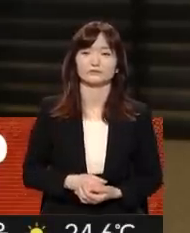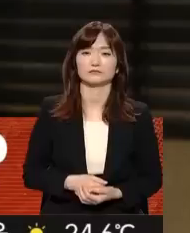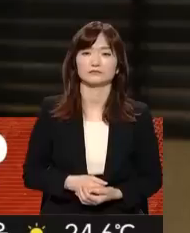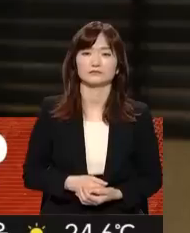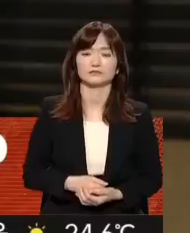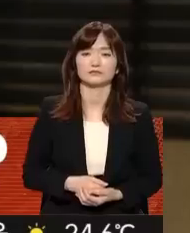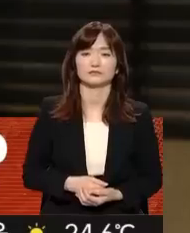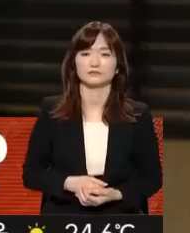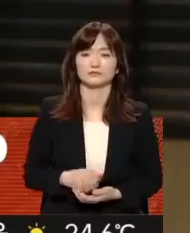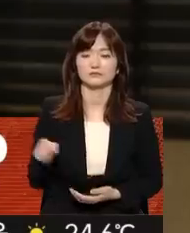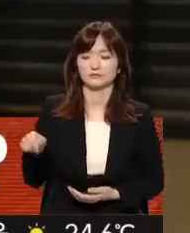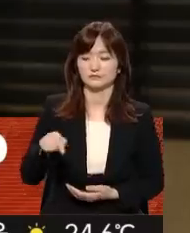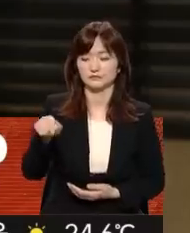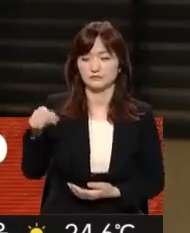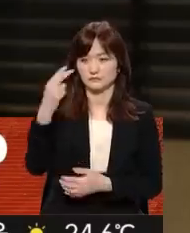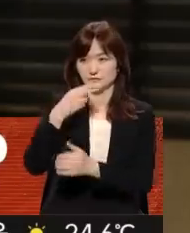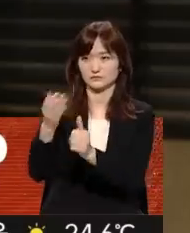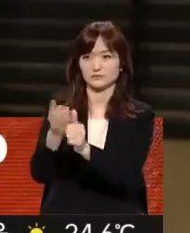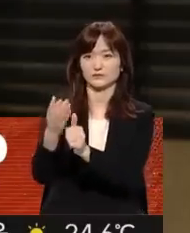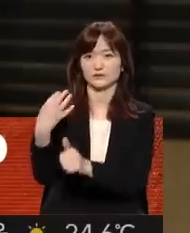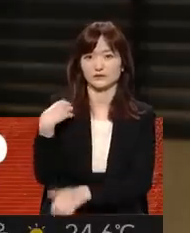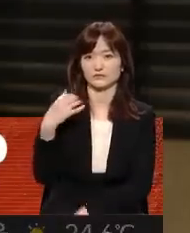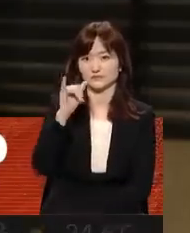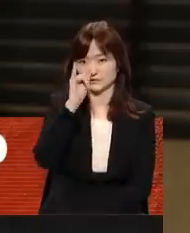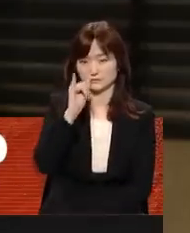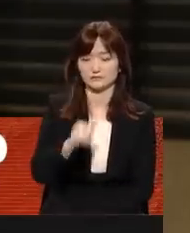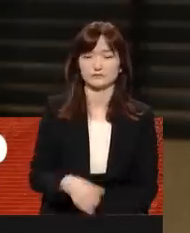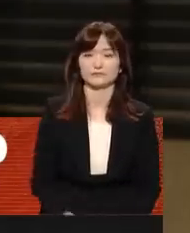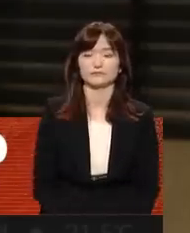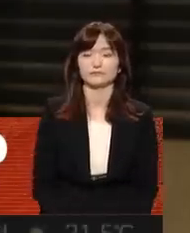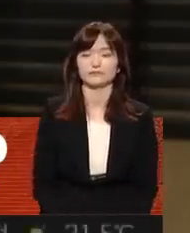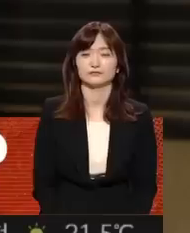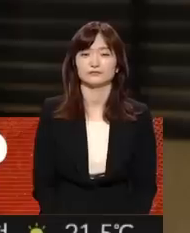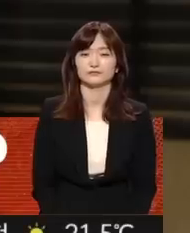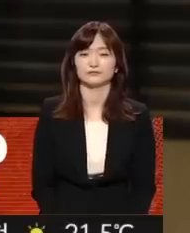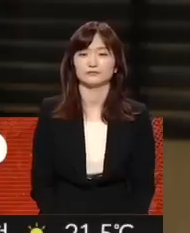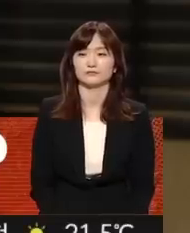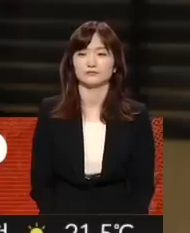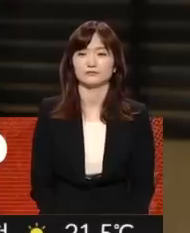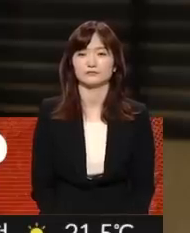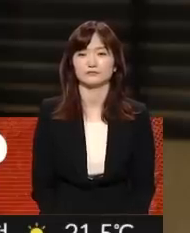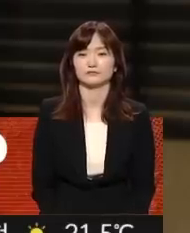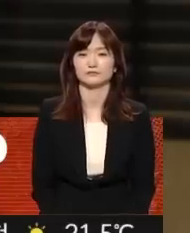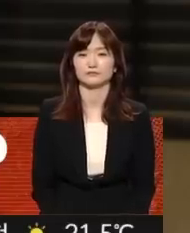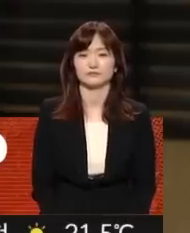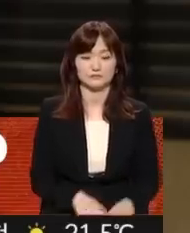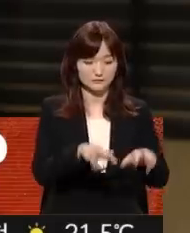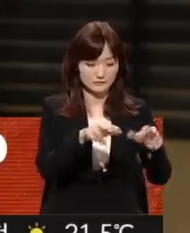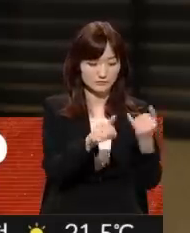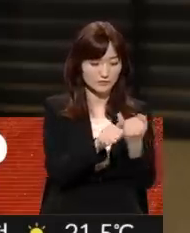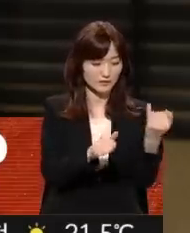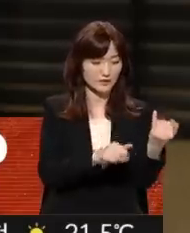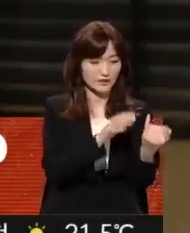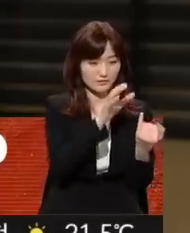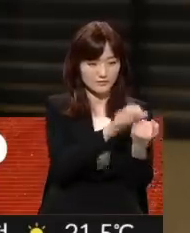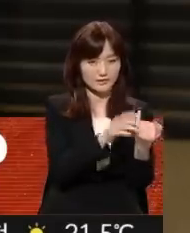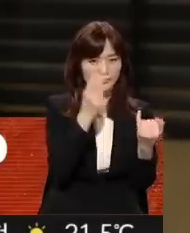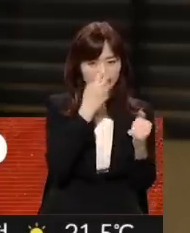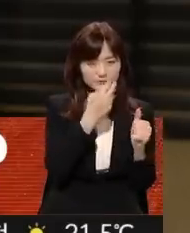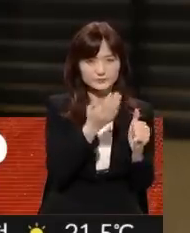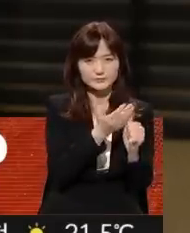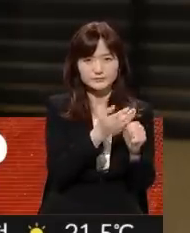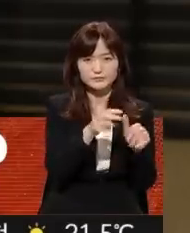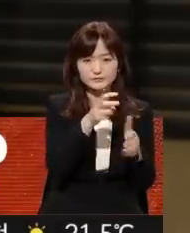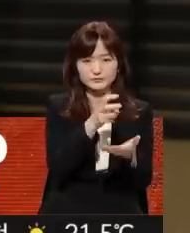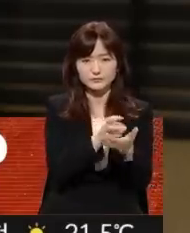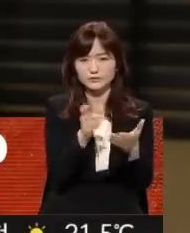내지 내연녀도 양육할 의무가 사실 있는 거거든요. 그럼에도 불구하고 이 지금 이 아내가 지금 다 보고 있기 때문에 법적으로